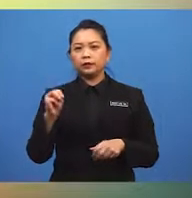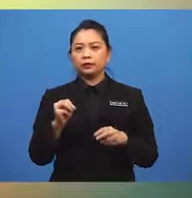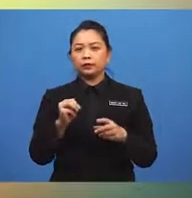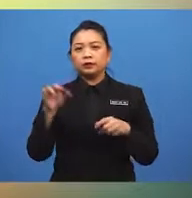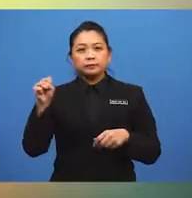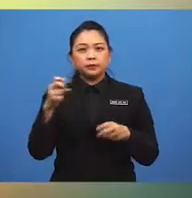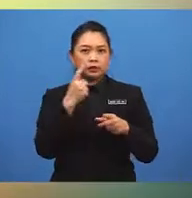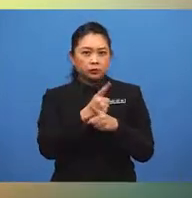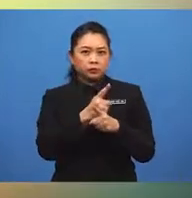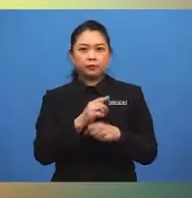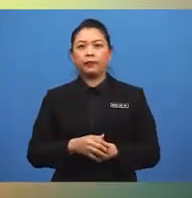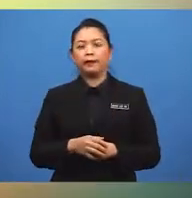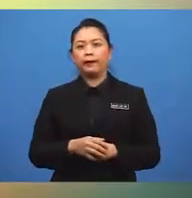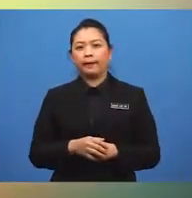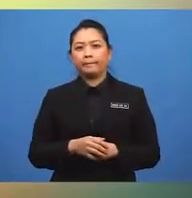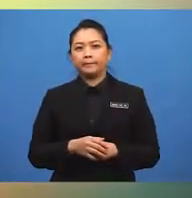tulen.